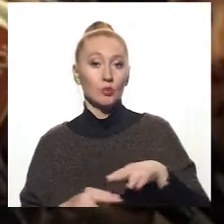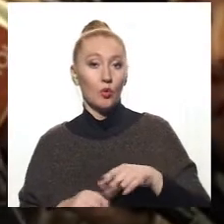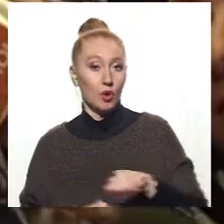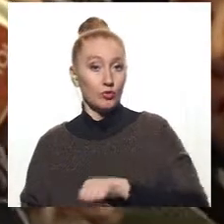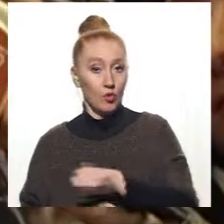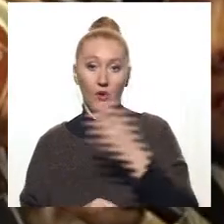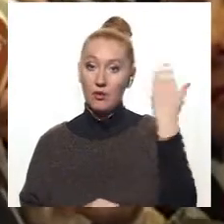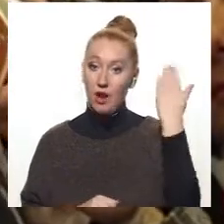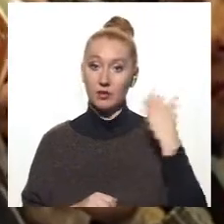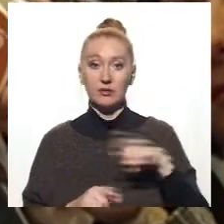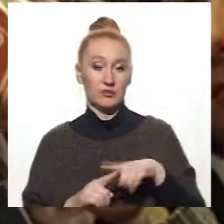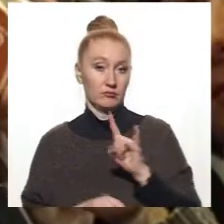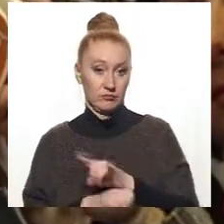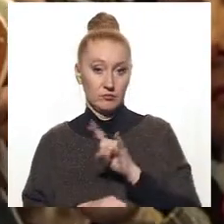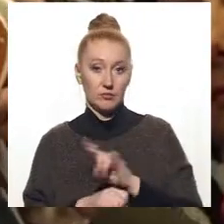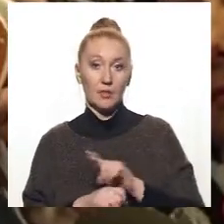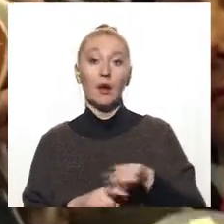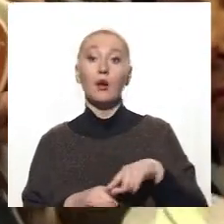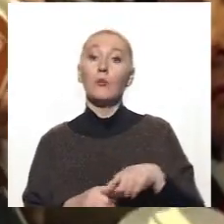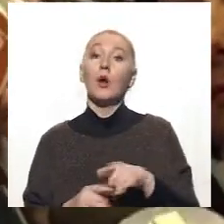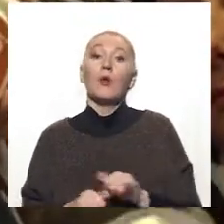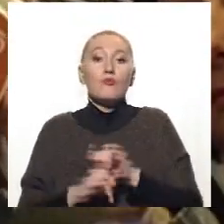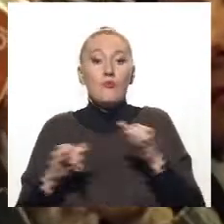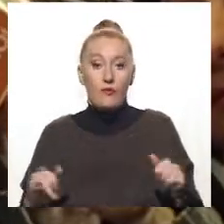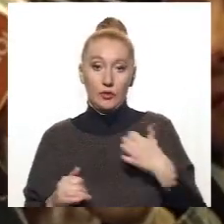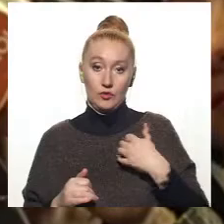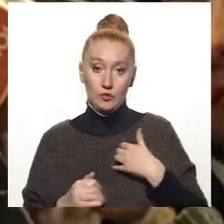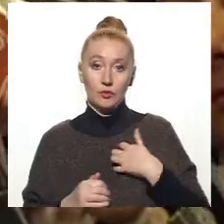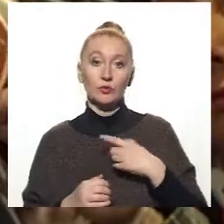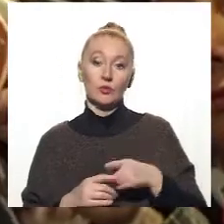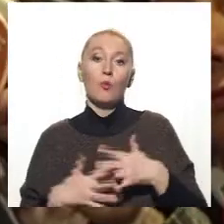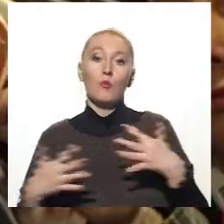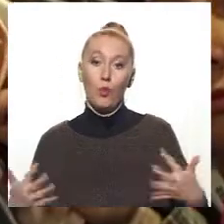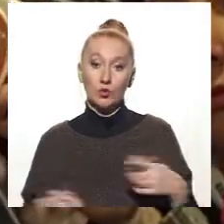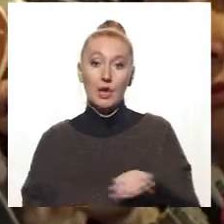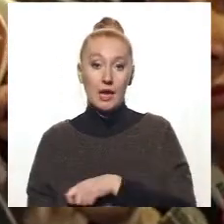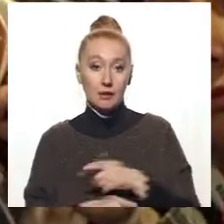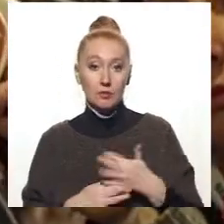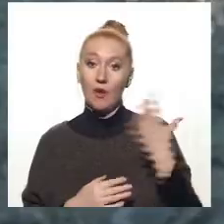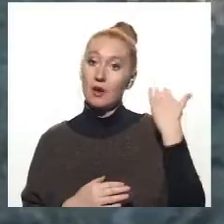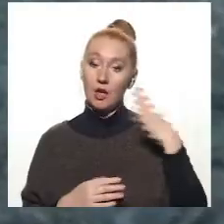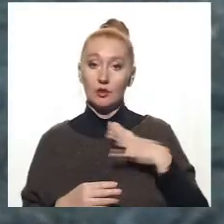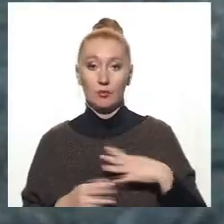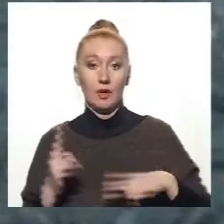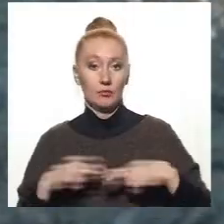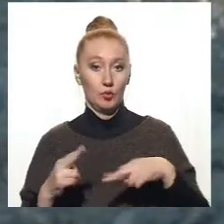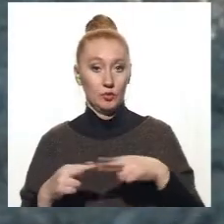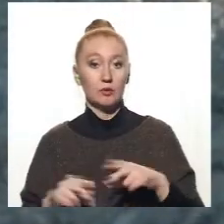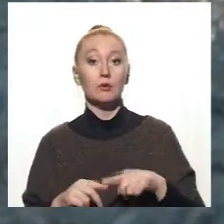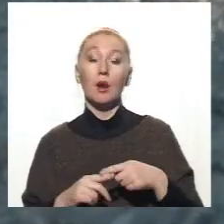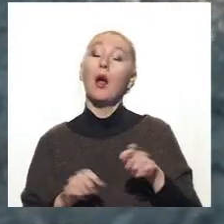наша така базова мета – це принаймні подвоїти ту найбільшу кількість кілометрів доріг, які будували раніше. Чи справді